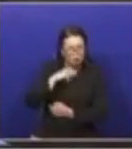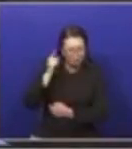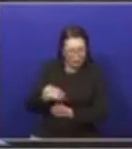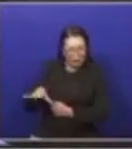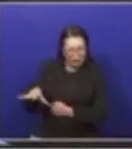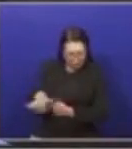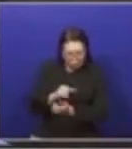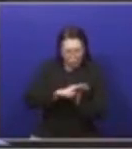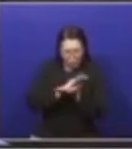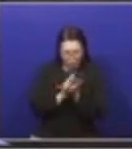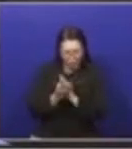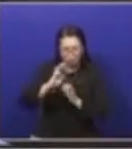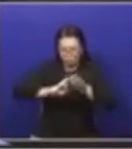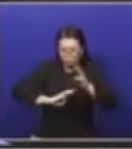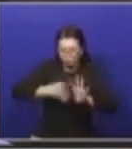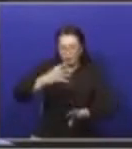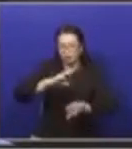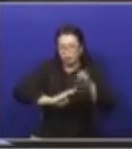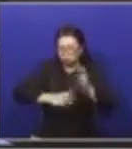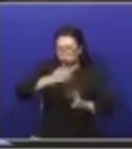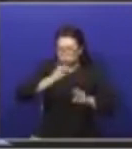อย่าหยุดทำลายบ้านของเราเถอะแล้วเอาขยะพลาสติกที่พวกเราสร้างขึ้นทุกวันทุกนาทีทุกวินาทีเอามาทำเป็นเชื้อเพลิงอ่าDSทำแทนฝนทำแทนซะฝุ่นที่บ้านเขาจะได้มากกว่านี้เอาเรื่องที่ใกล้ตัวเมื่อเราเข้ามาครับจำได้ไหมตั้งแต่ปลายปีที่แล้วยาวหมายถึงกลางปีนี้เราเพิ่งผ่านอะไรกันมาที่เราเห็นลอยฟุ้งอยู่ในอากาศมันคือฝุ่นไม่ใช่แป้งร่ำ